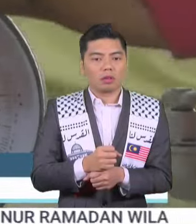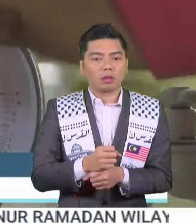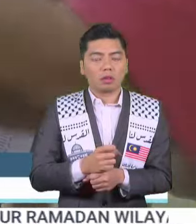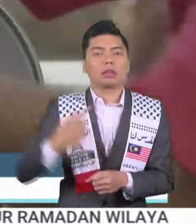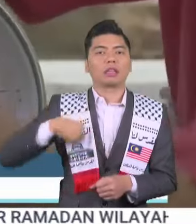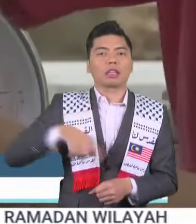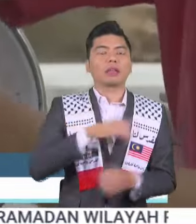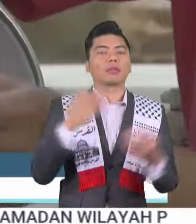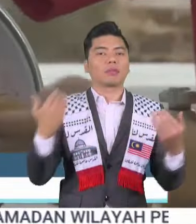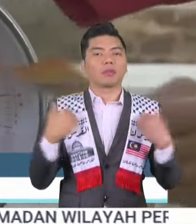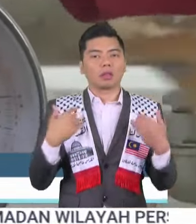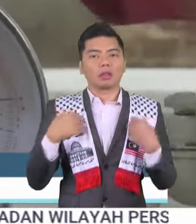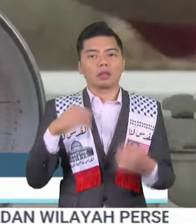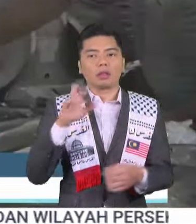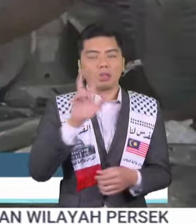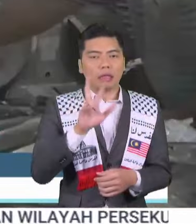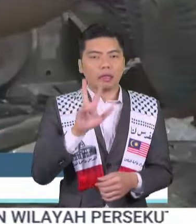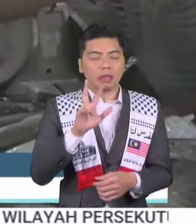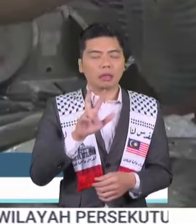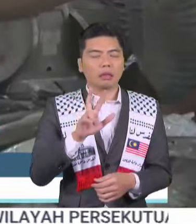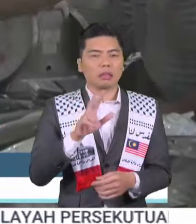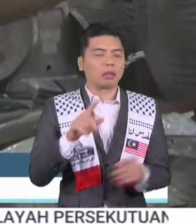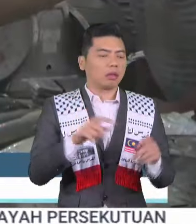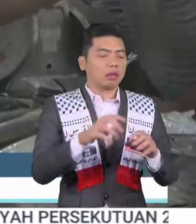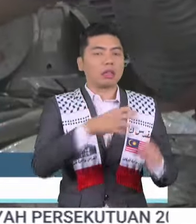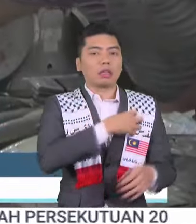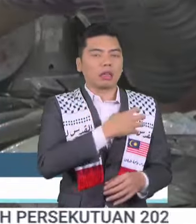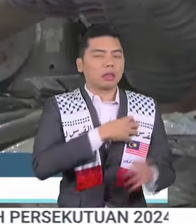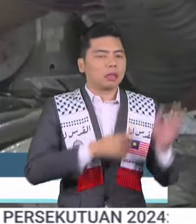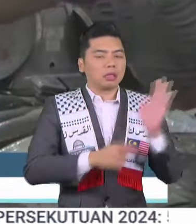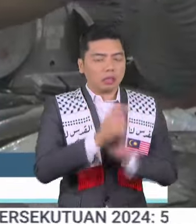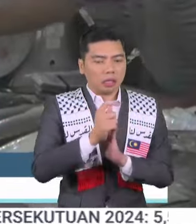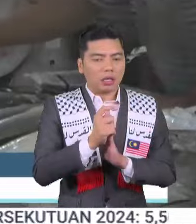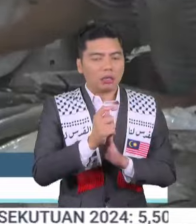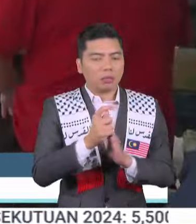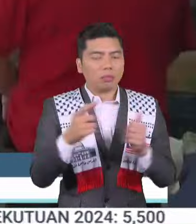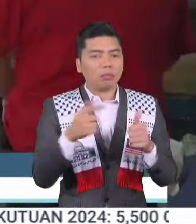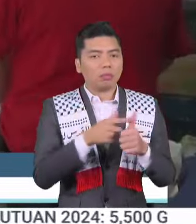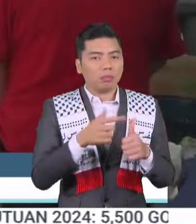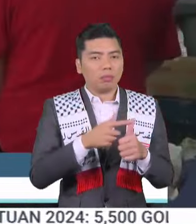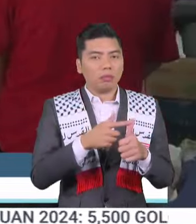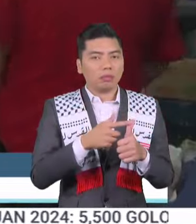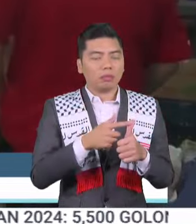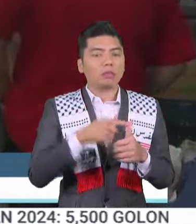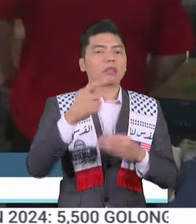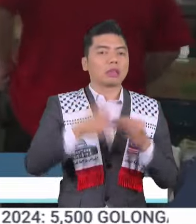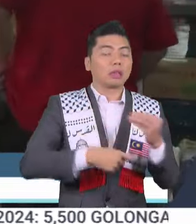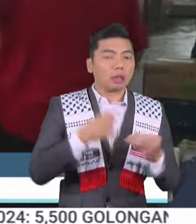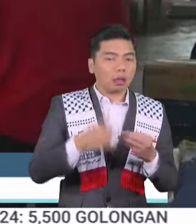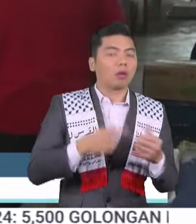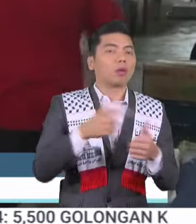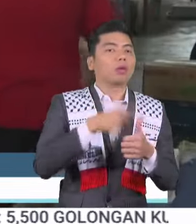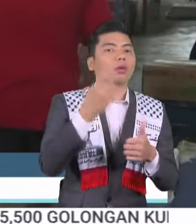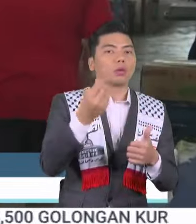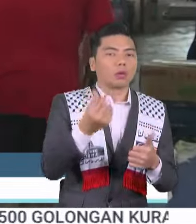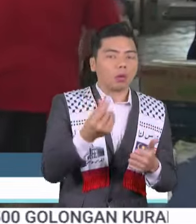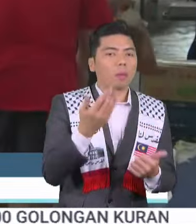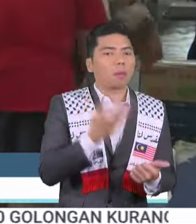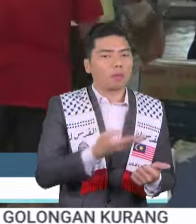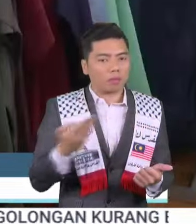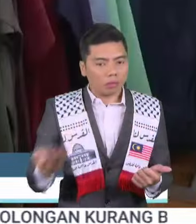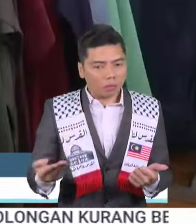Kita ada tiga yang tinggi lah, aduan tertinggi yang kita terima ni. Kita tengok. Yang pertama berkaitan dengan harga. Harga